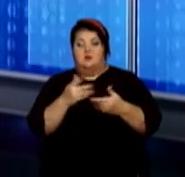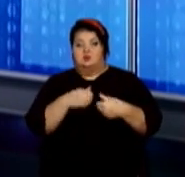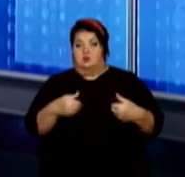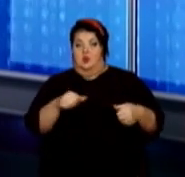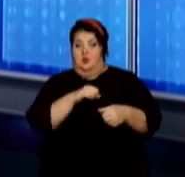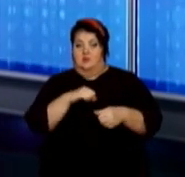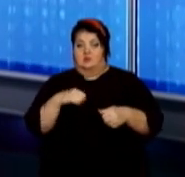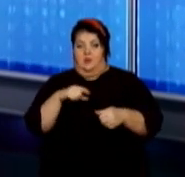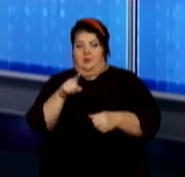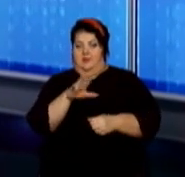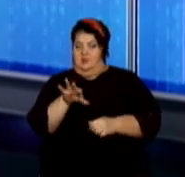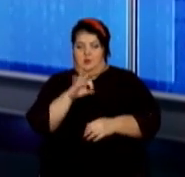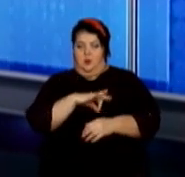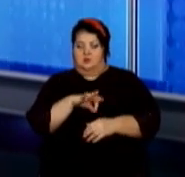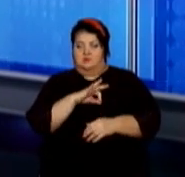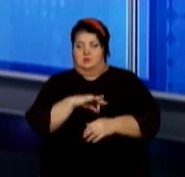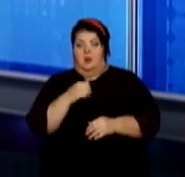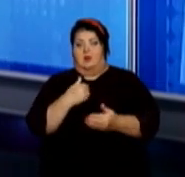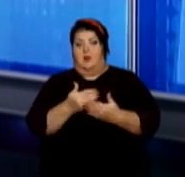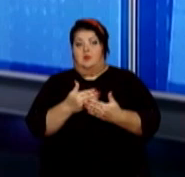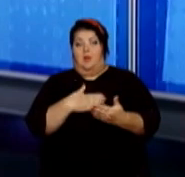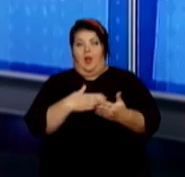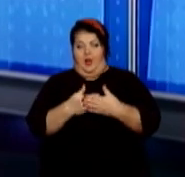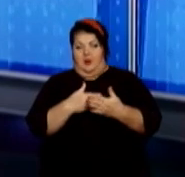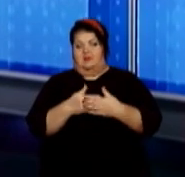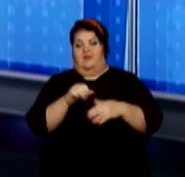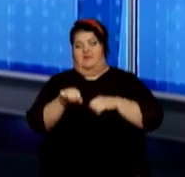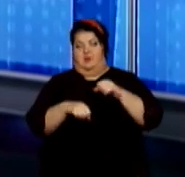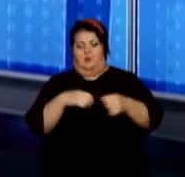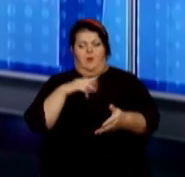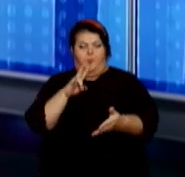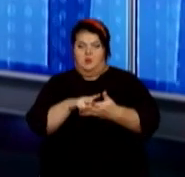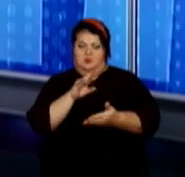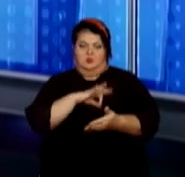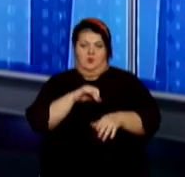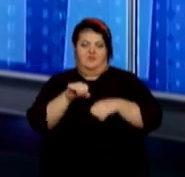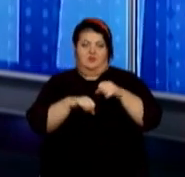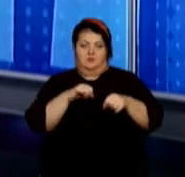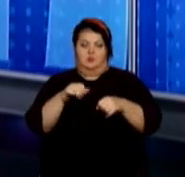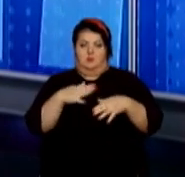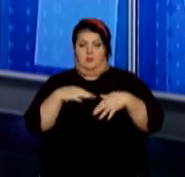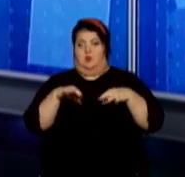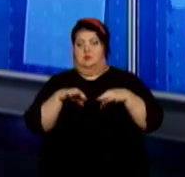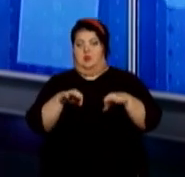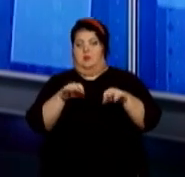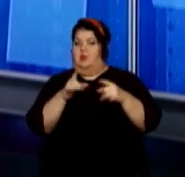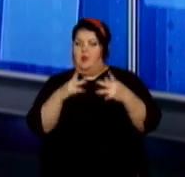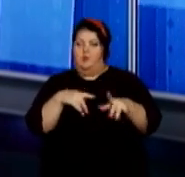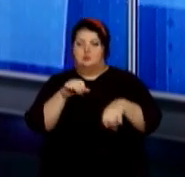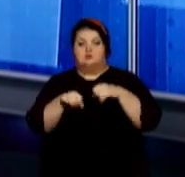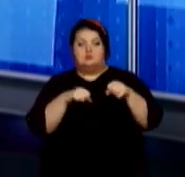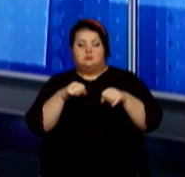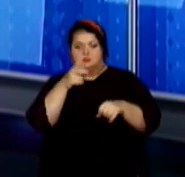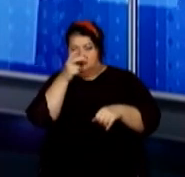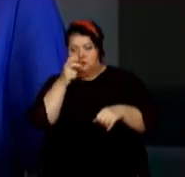нею не користуємось. Я, наприклад, активний велосипедист, постійно користуюся велосипедом в якості транспорту. Не просто покататися, а